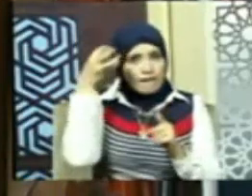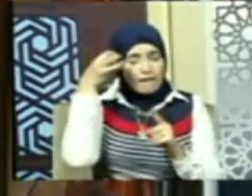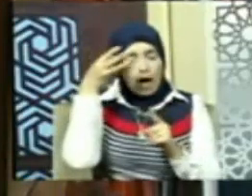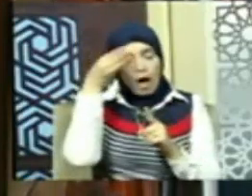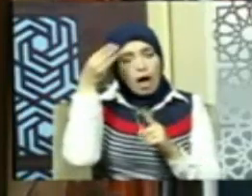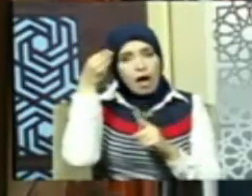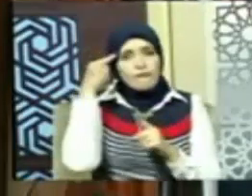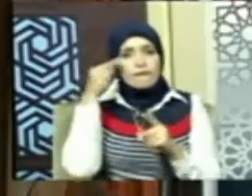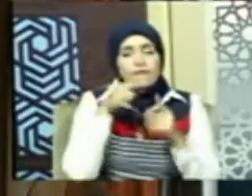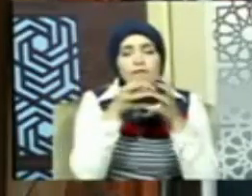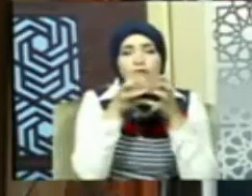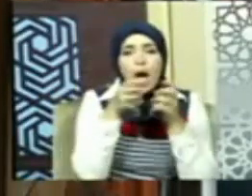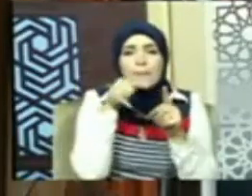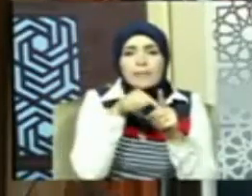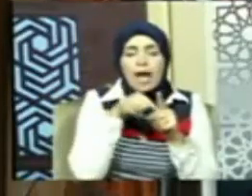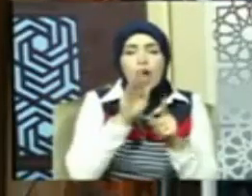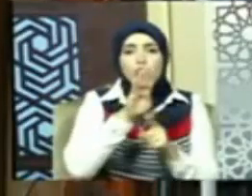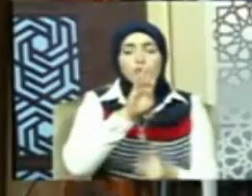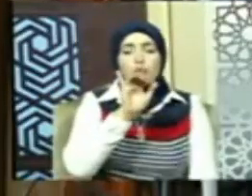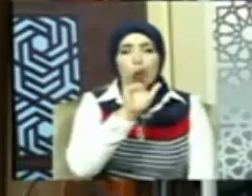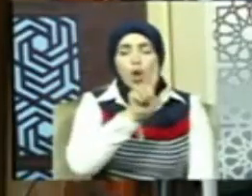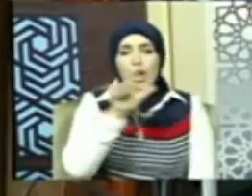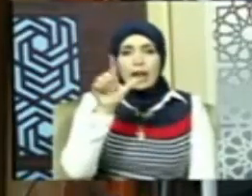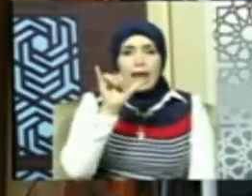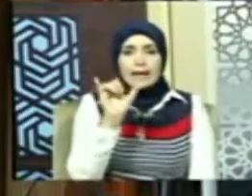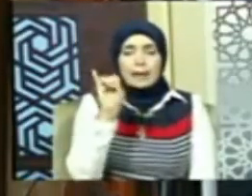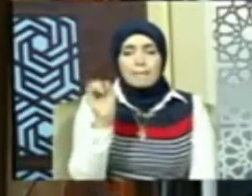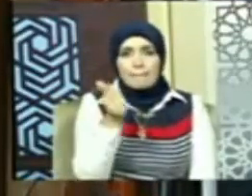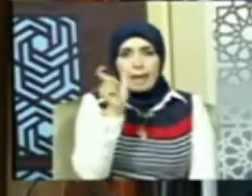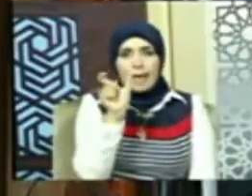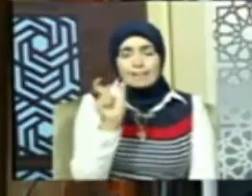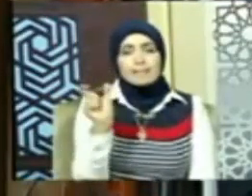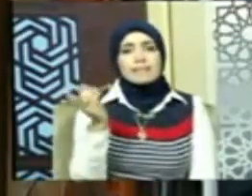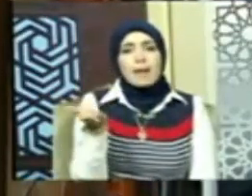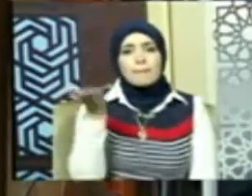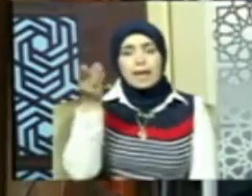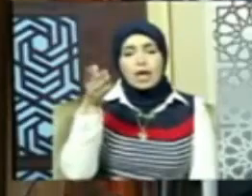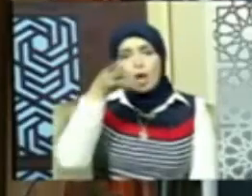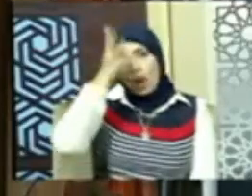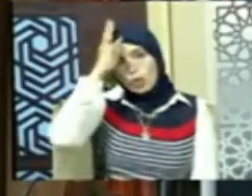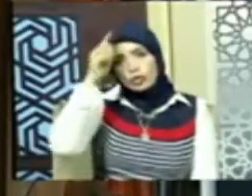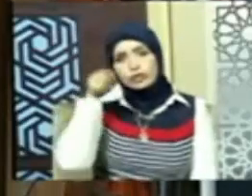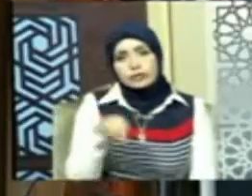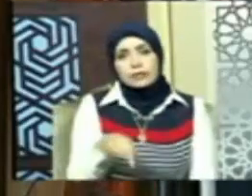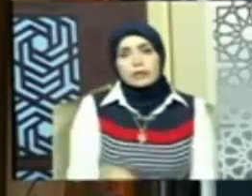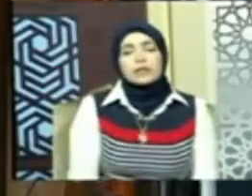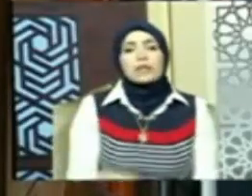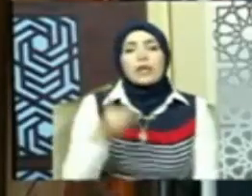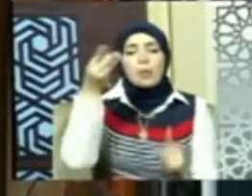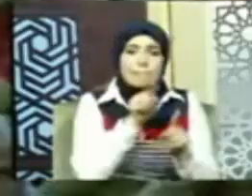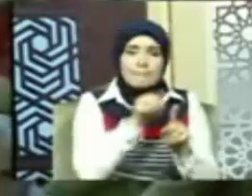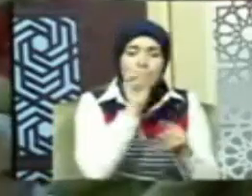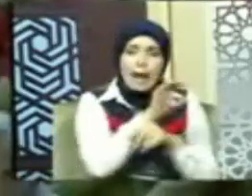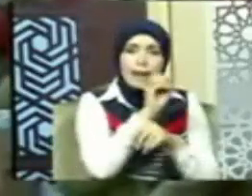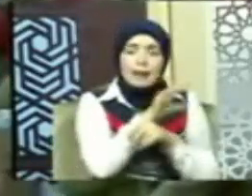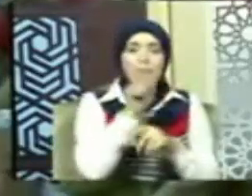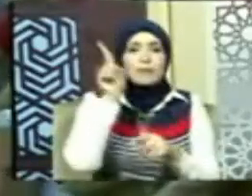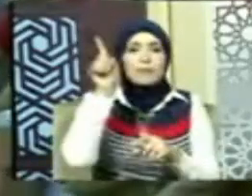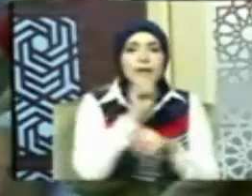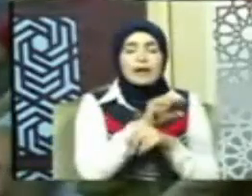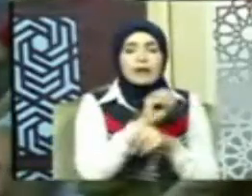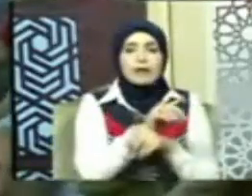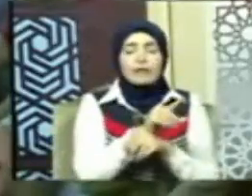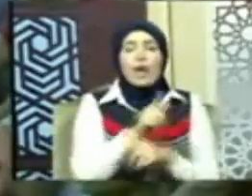وفي يقول في شأن سيدنا يحيى عليه السلام: وآتيناه الحكم صبيا.